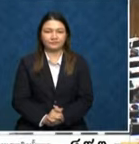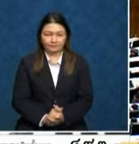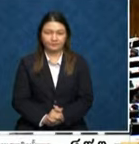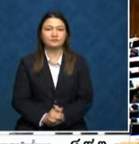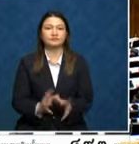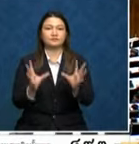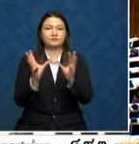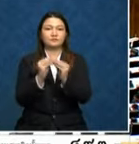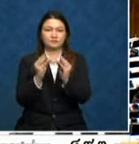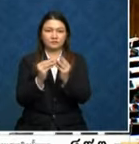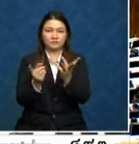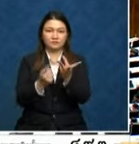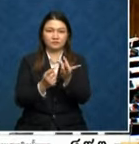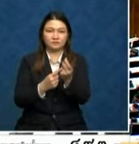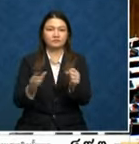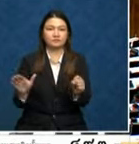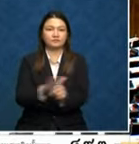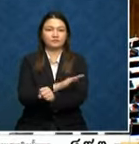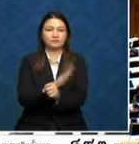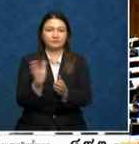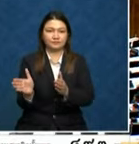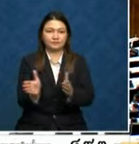ะครับ